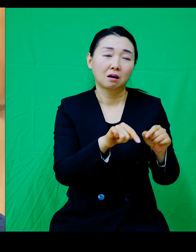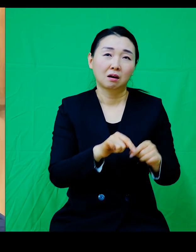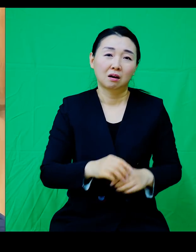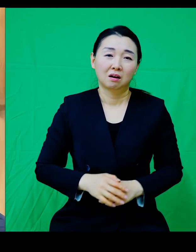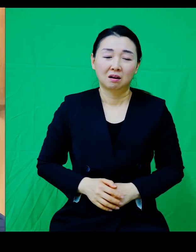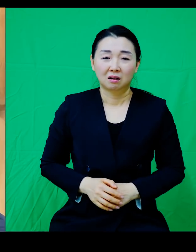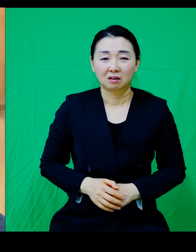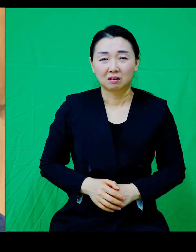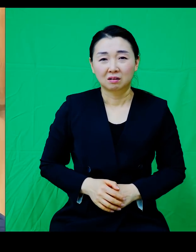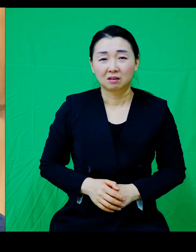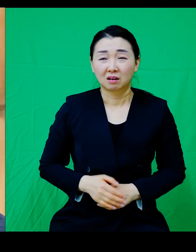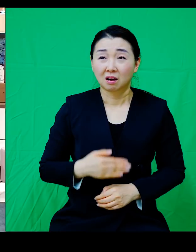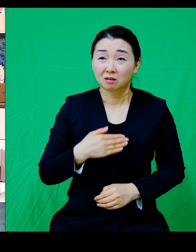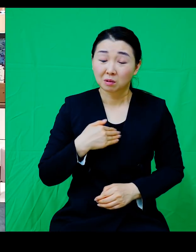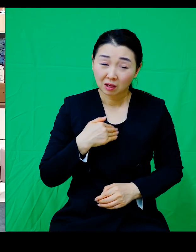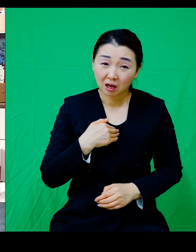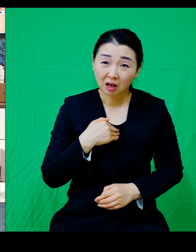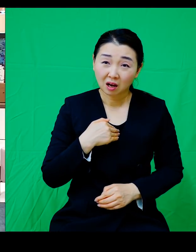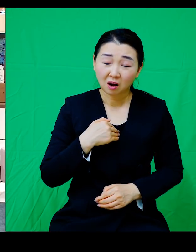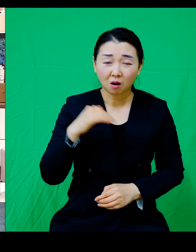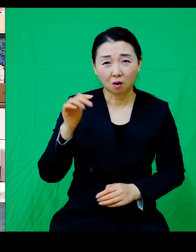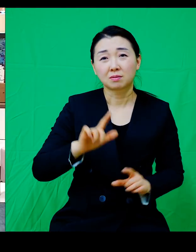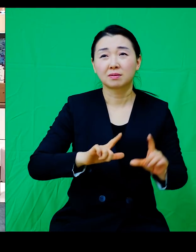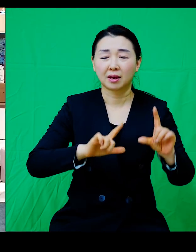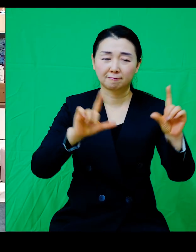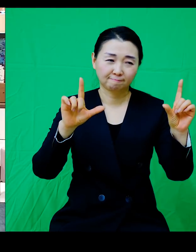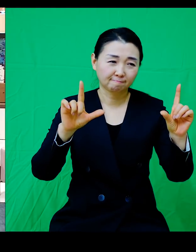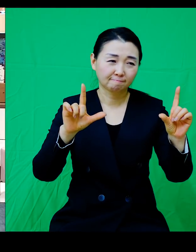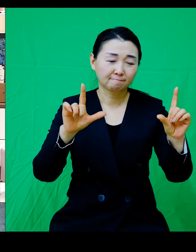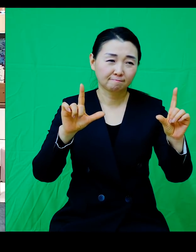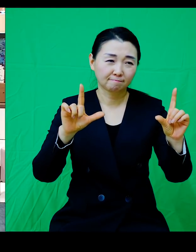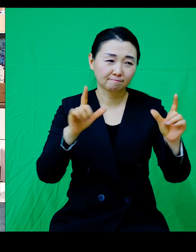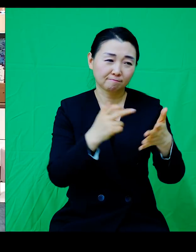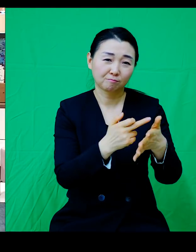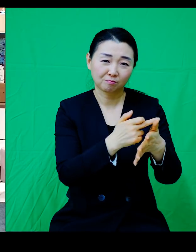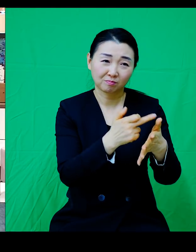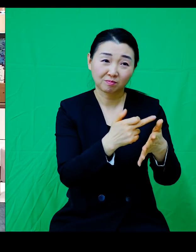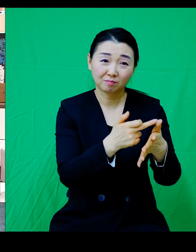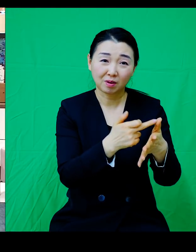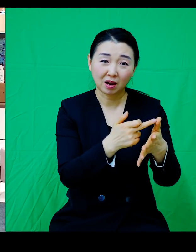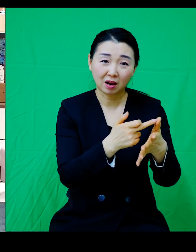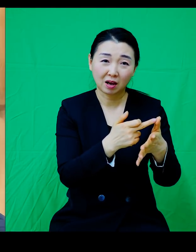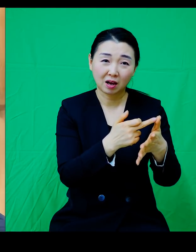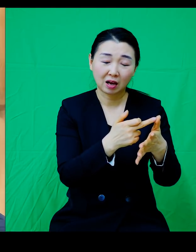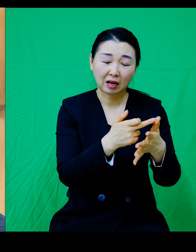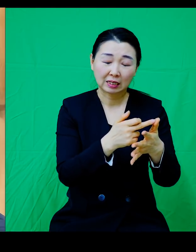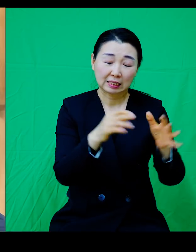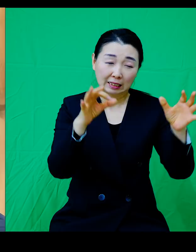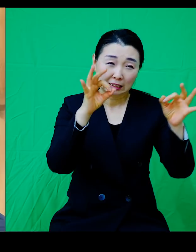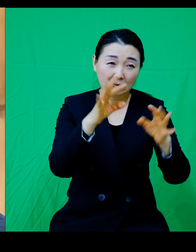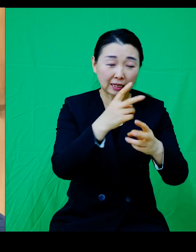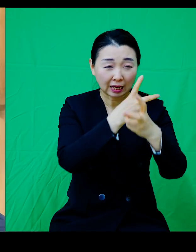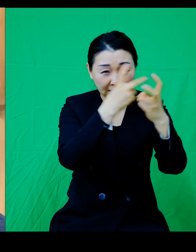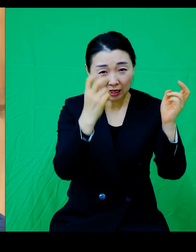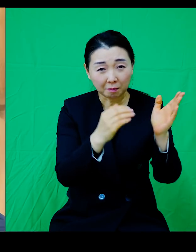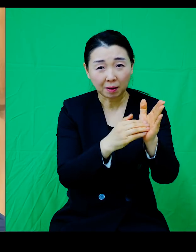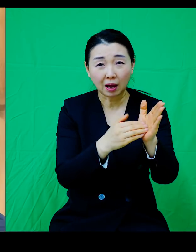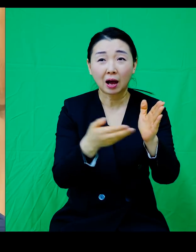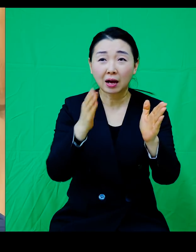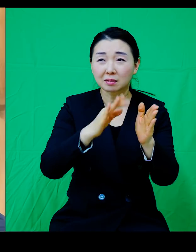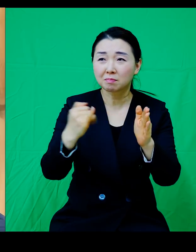너무 그게 심해져서 저랑 이제 진유랑 하루는 이제 같이 누워 있을까 해서 누워 있는 그 와중에도 온유가 와서